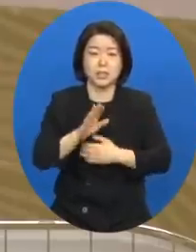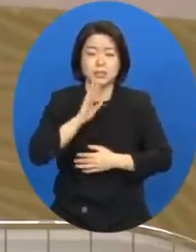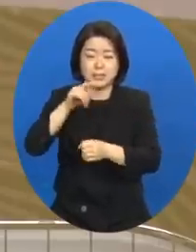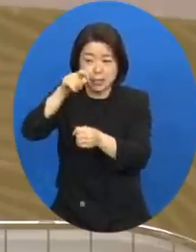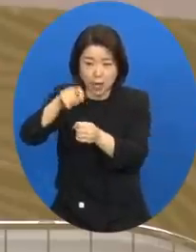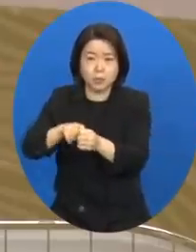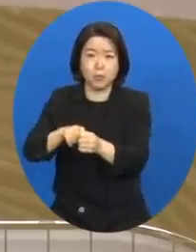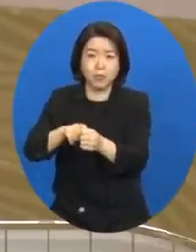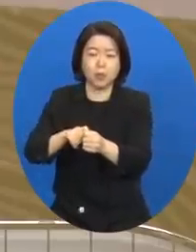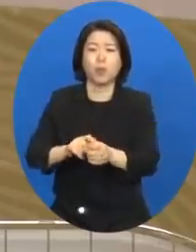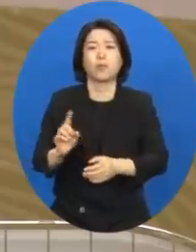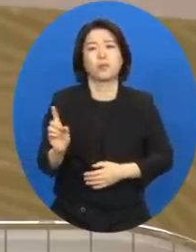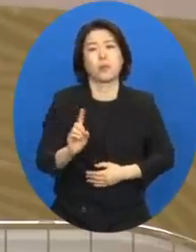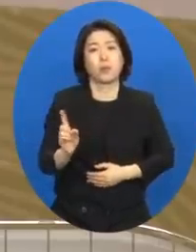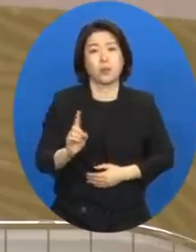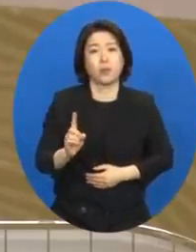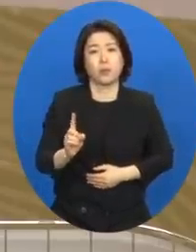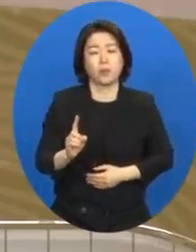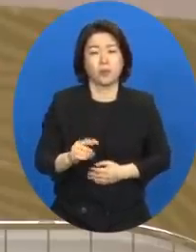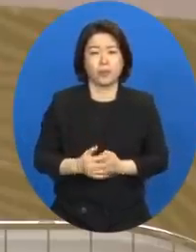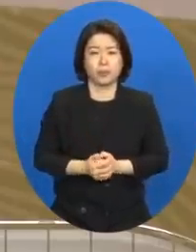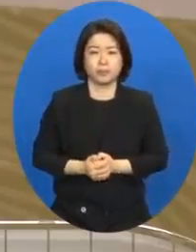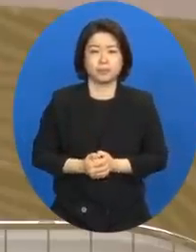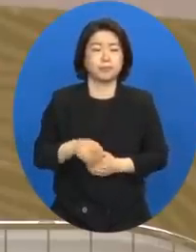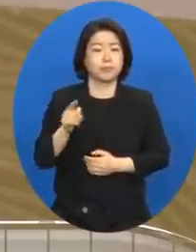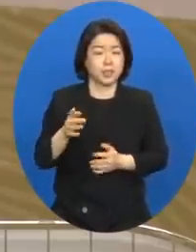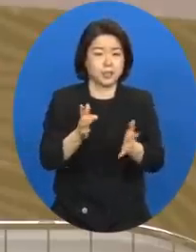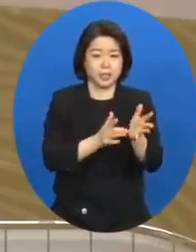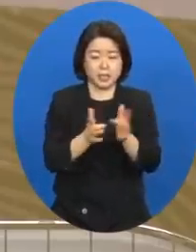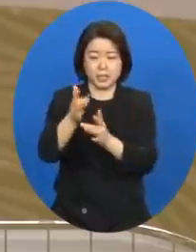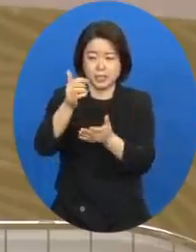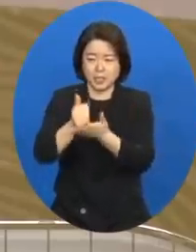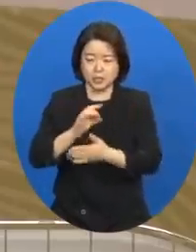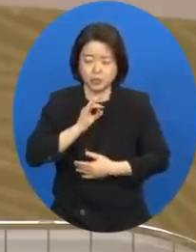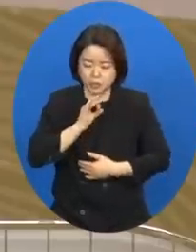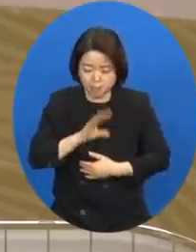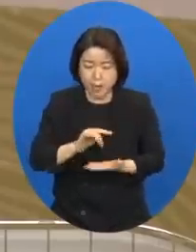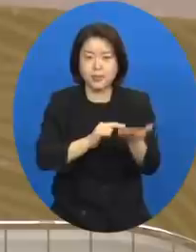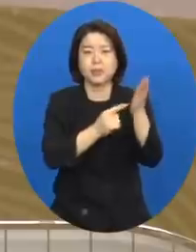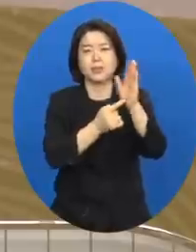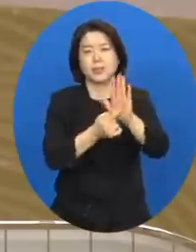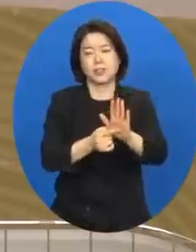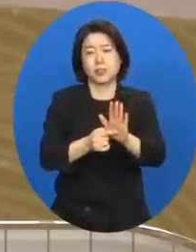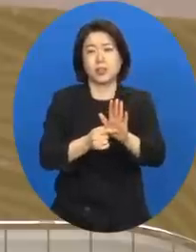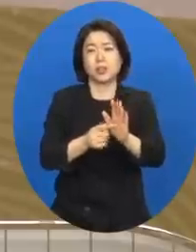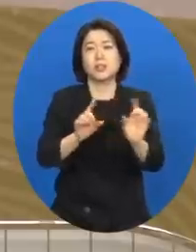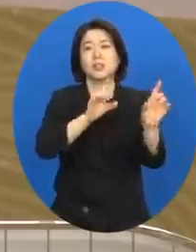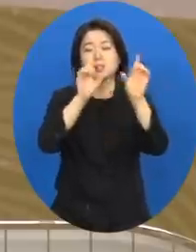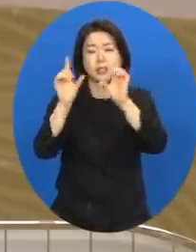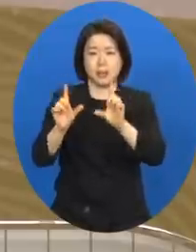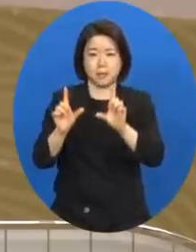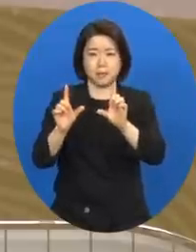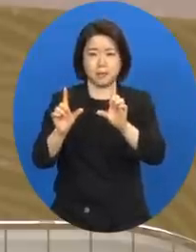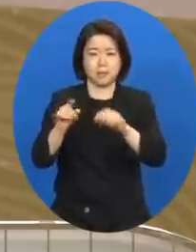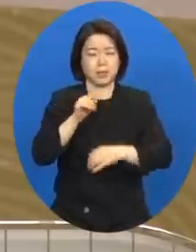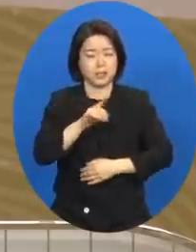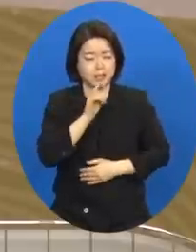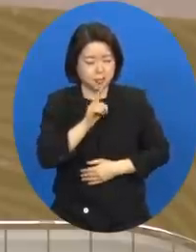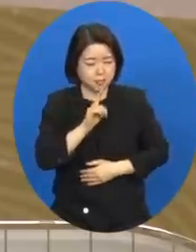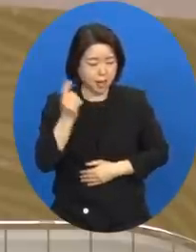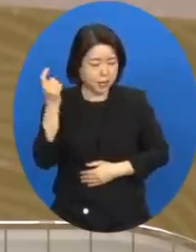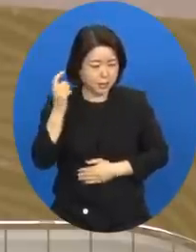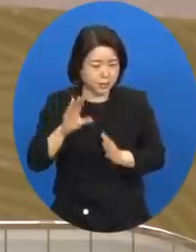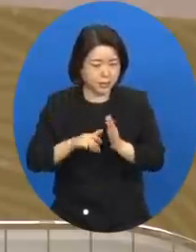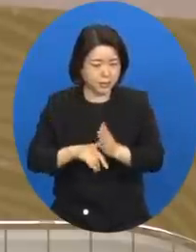목표가 뭘까? 그게 예수님만 드러내는 삶이다. 이런 말을 들었을 때 짜증나는